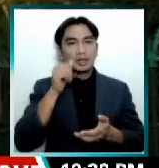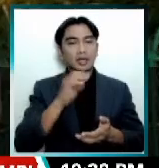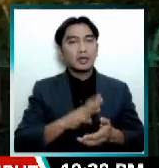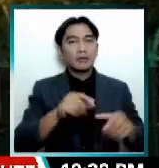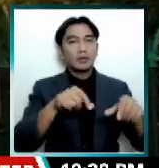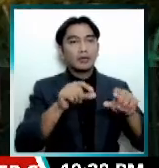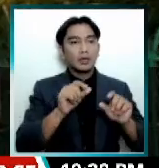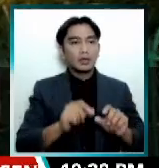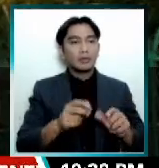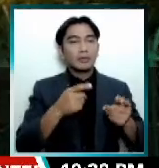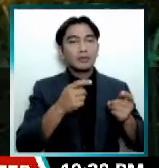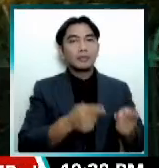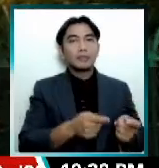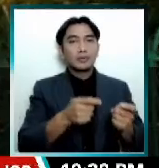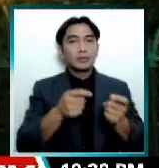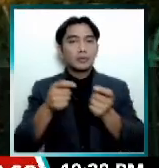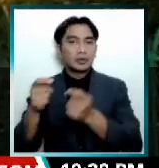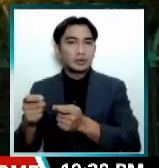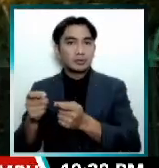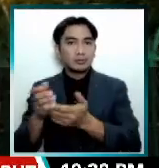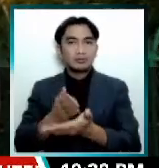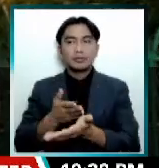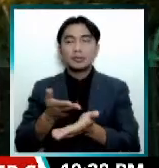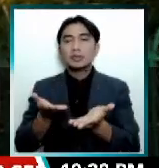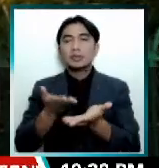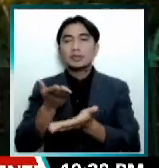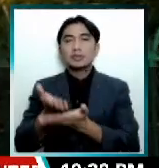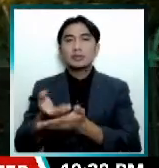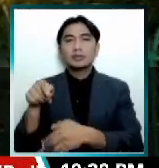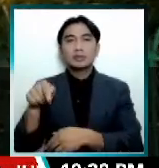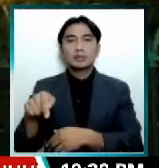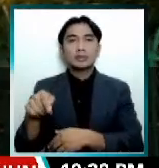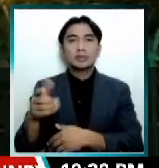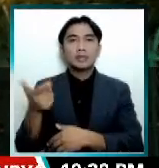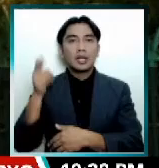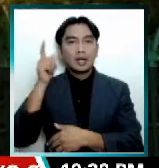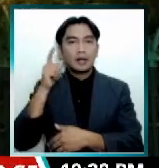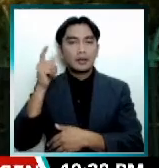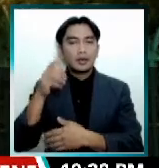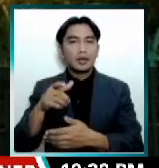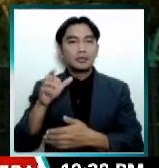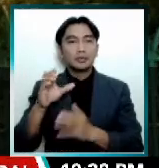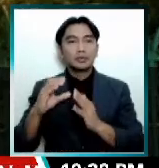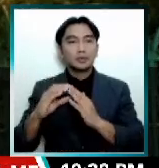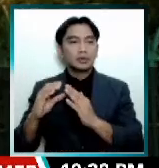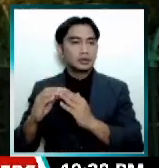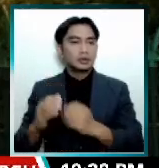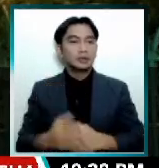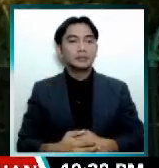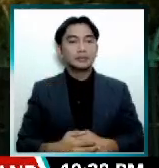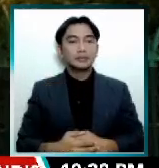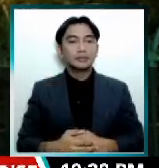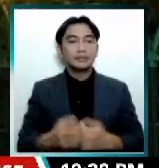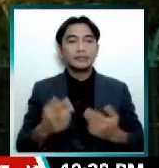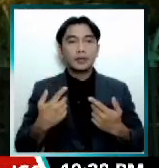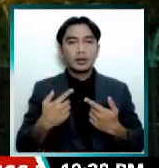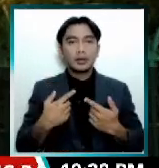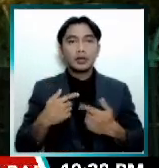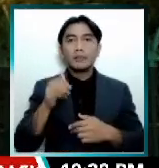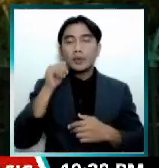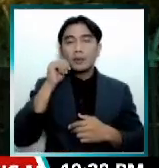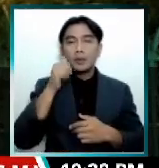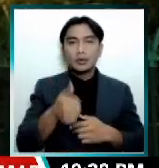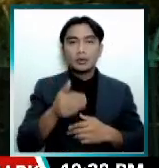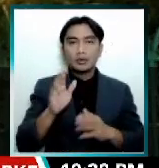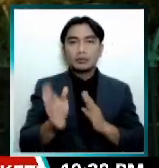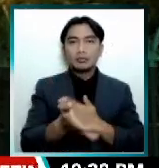Parish ng Mandawi City patungo sa Our Lady of Rule sa Lapu-Lapu City. Sa pagkaalasays ng umaga naman bukas, gagawin